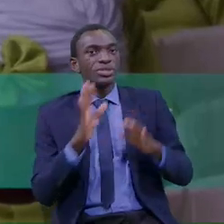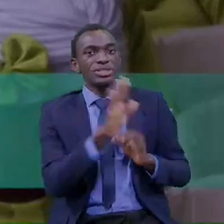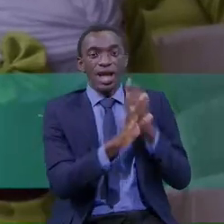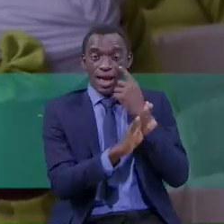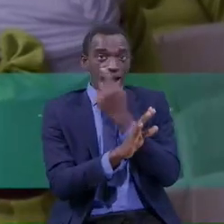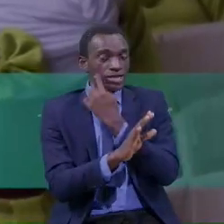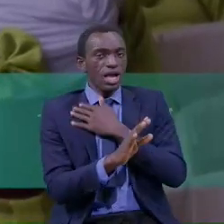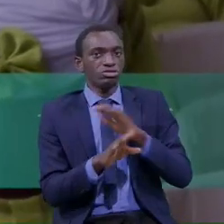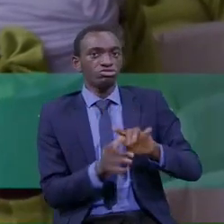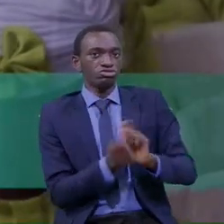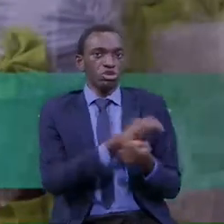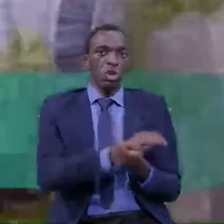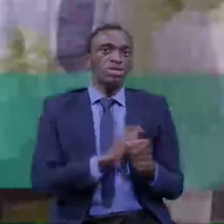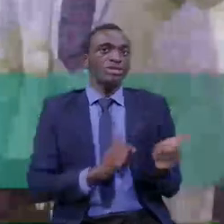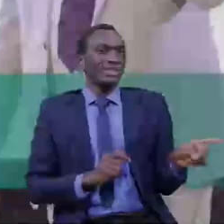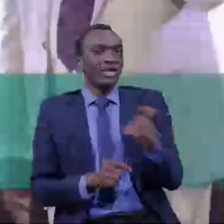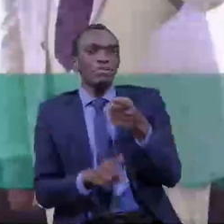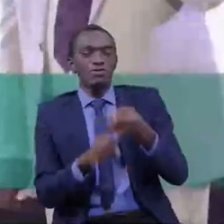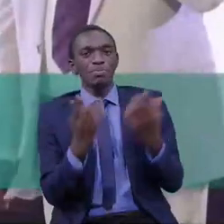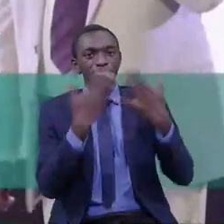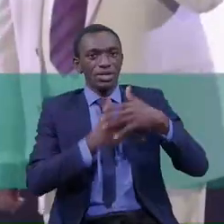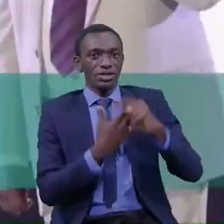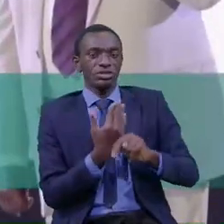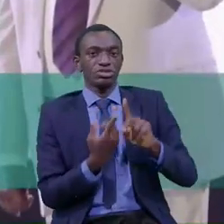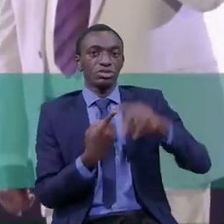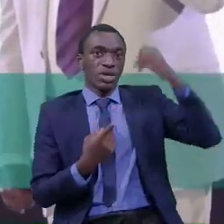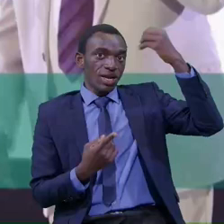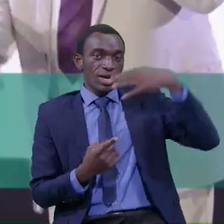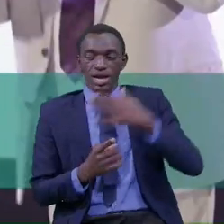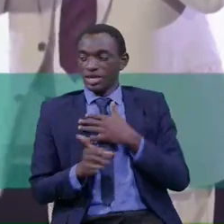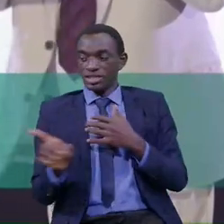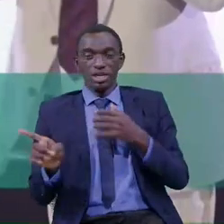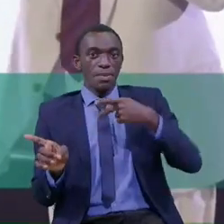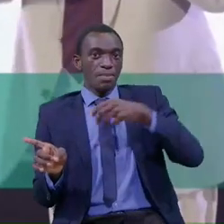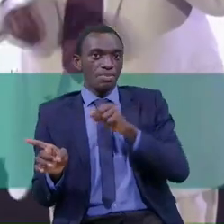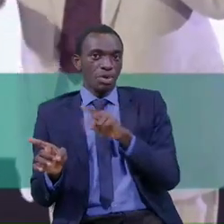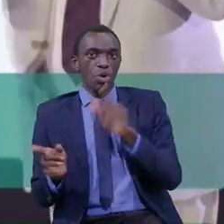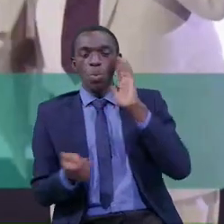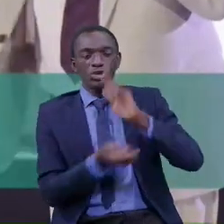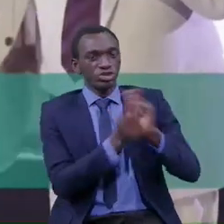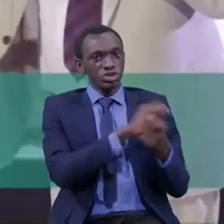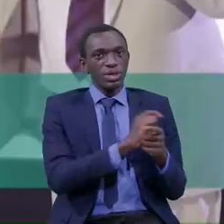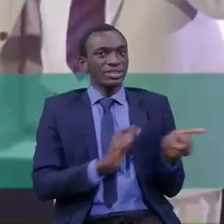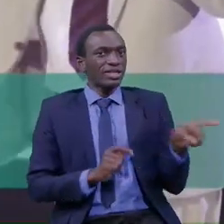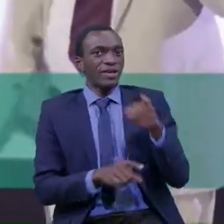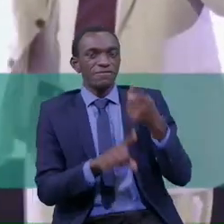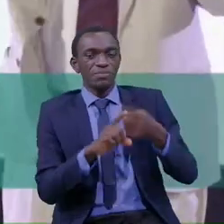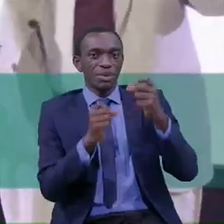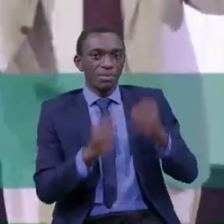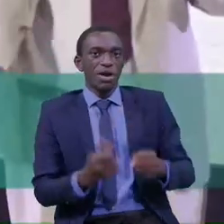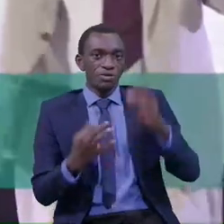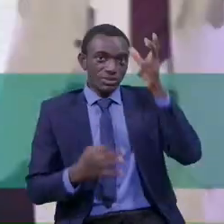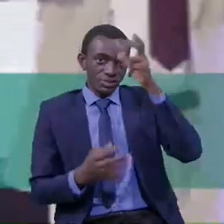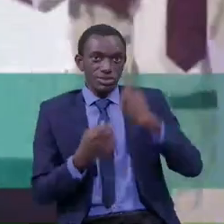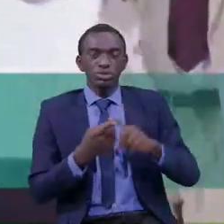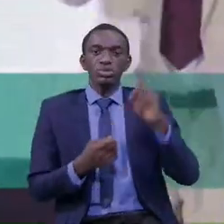à la lumière. Et il les fera passer de la puissance de Satan à la puissance de Dieu. Et Paul, l'apôtre Paul,